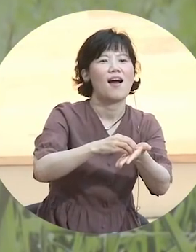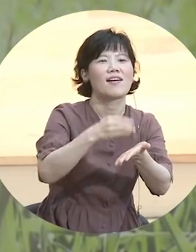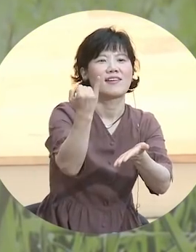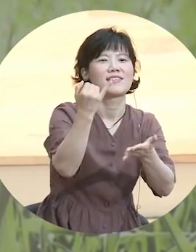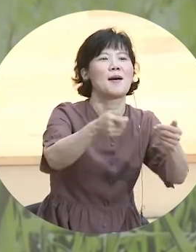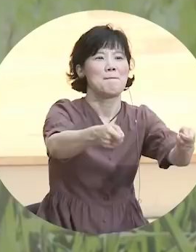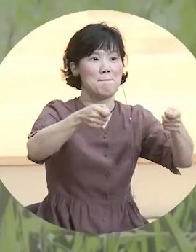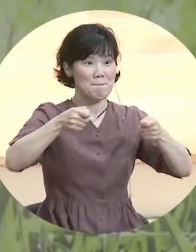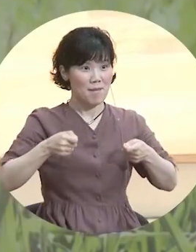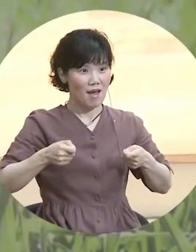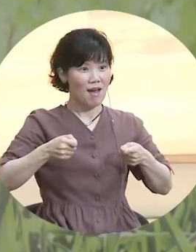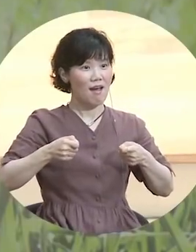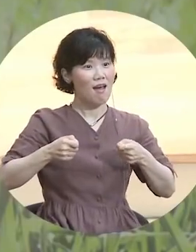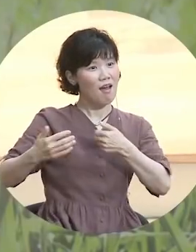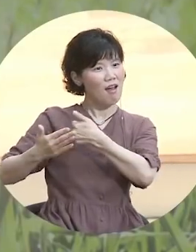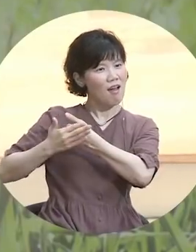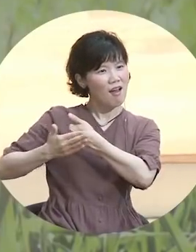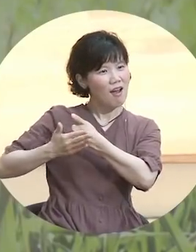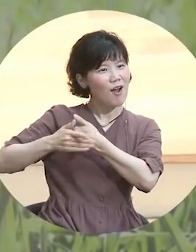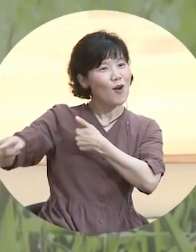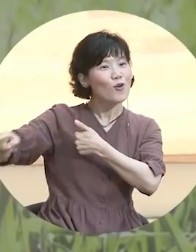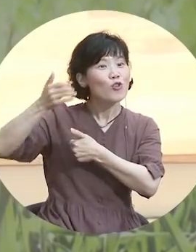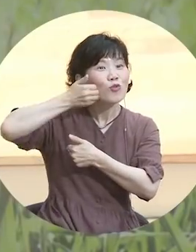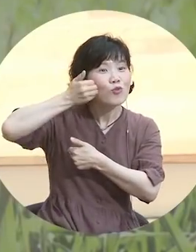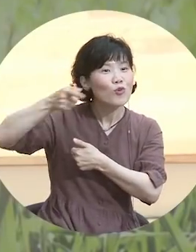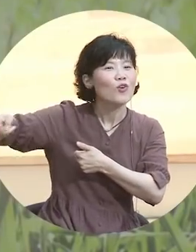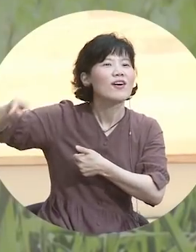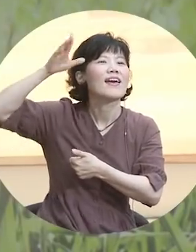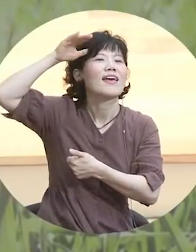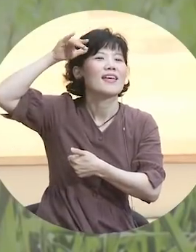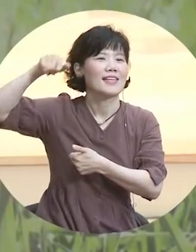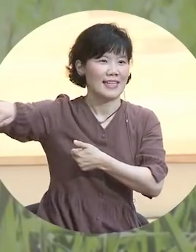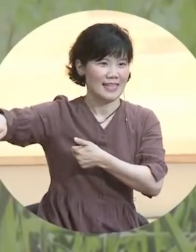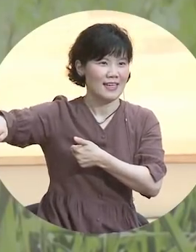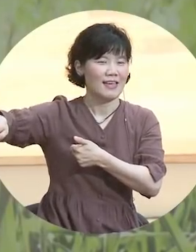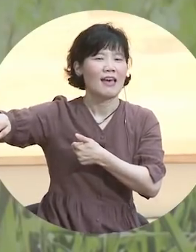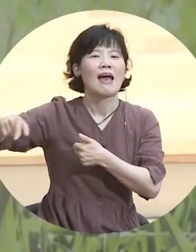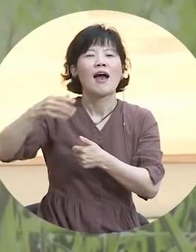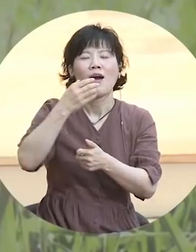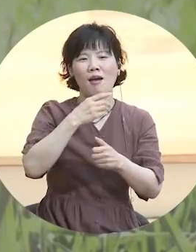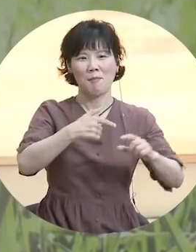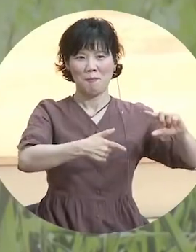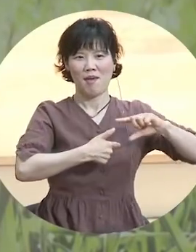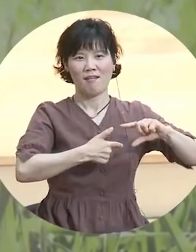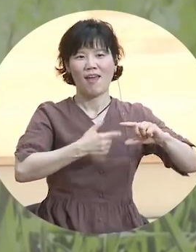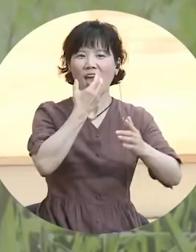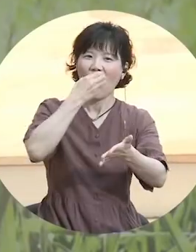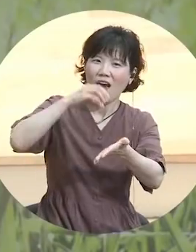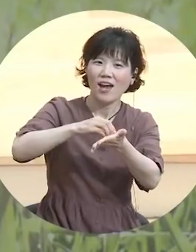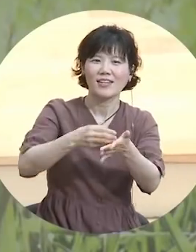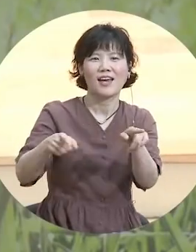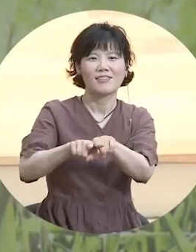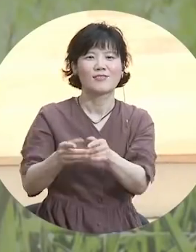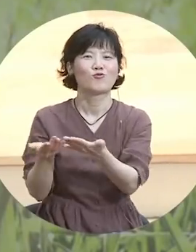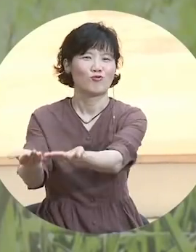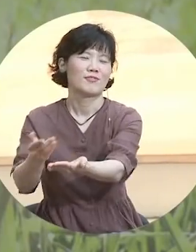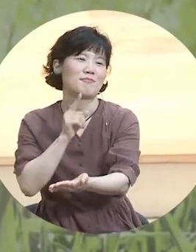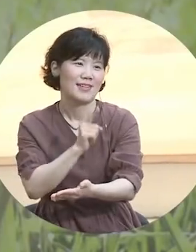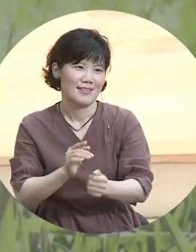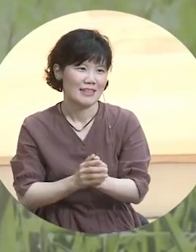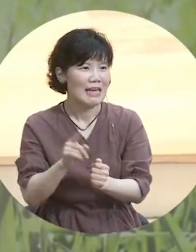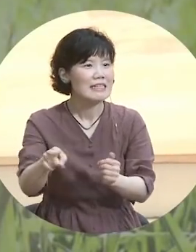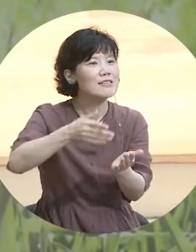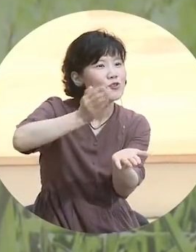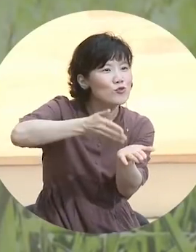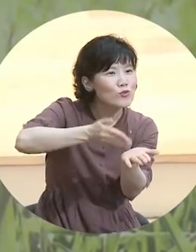받는데 이걸 받을 수 있도록 잘 도왔다고 해가지고 그 인도견에게 명예 학위까지 같이 준 겁니다.